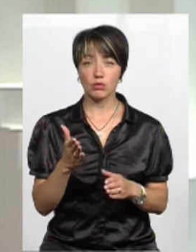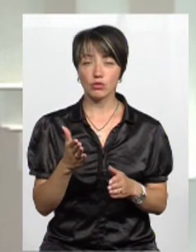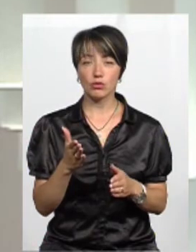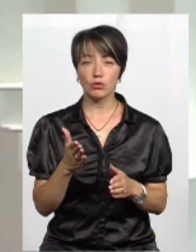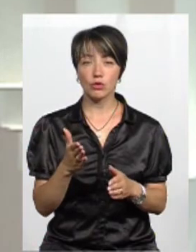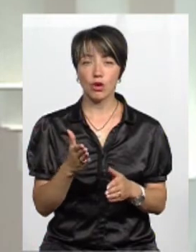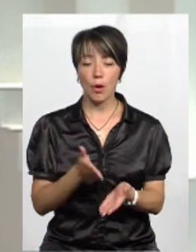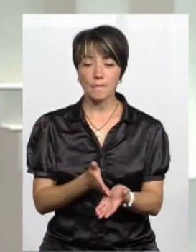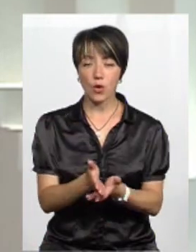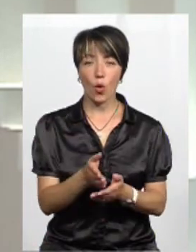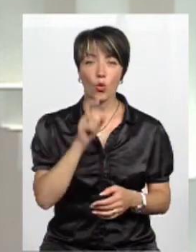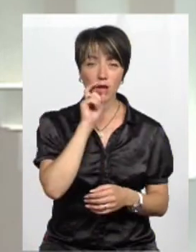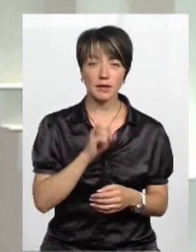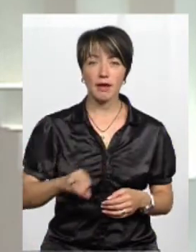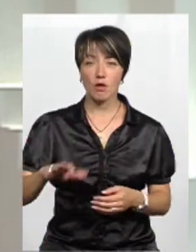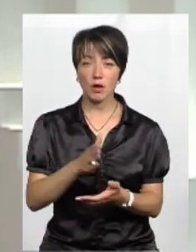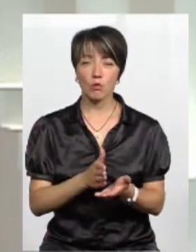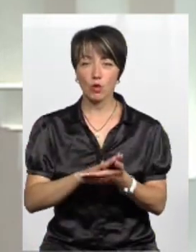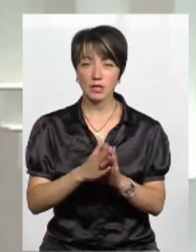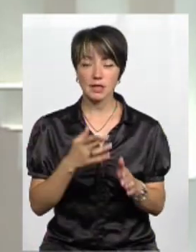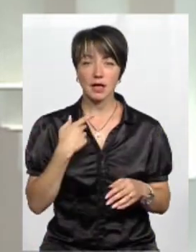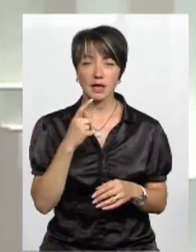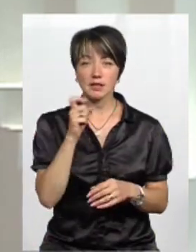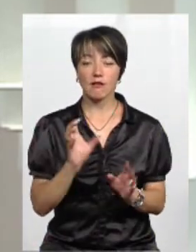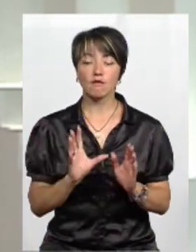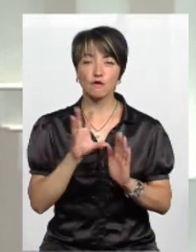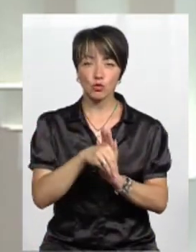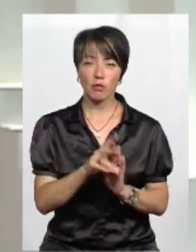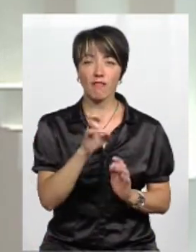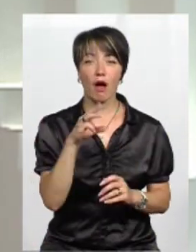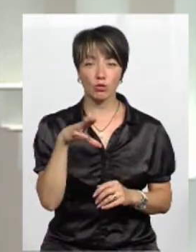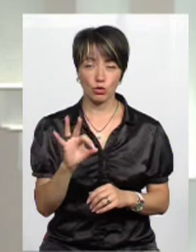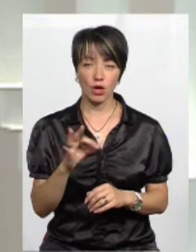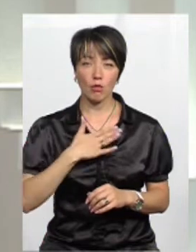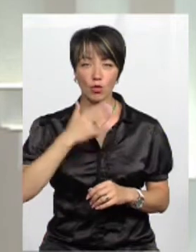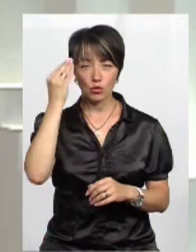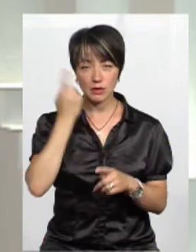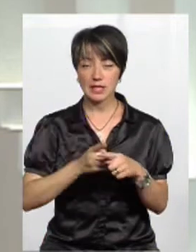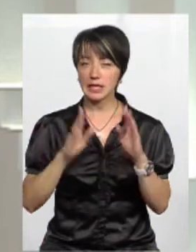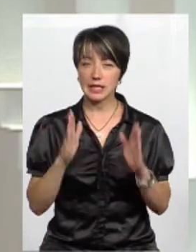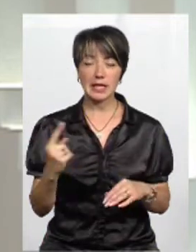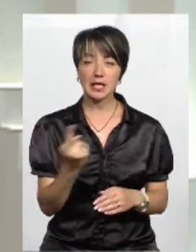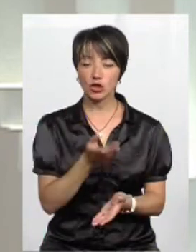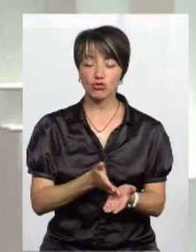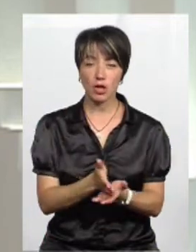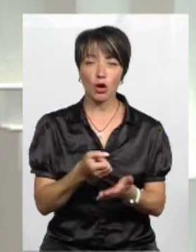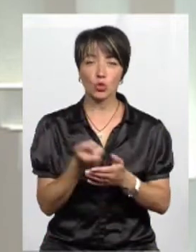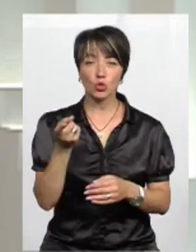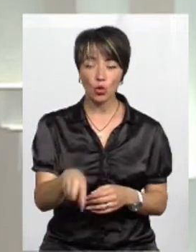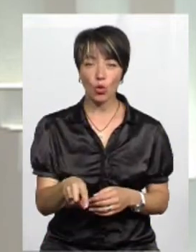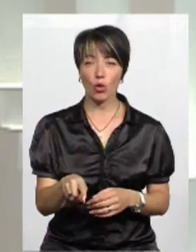про української, про європейської позиції. Я за вступ України в НАТО, тому що, на мою думку, це тільки, це єдиний шлях до